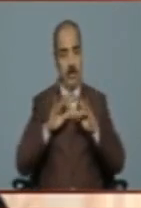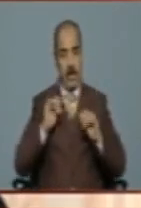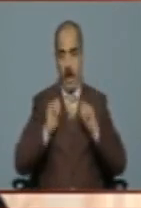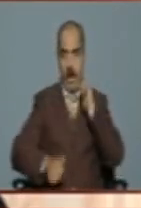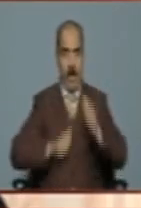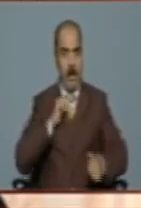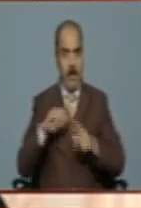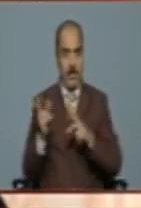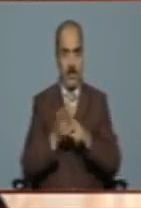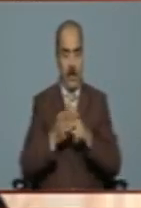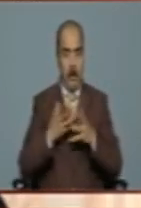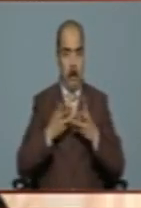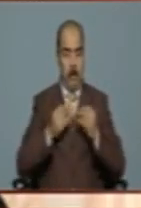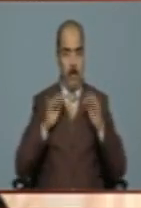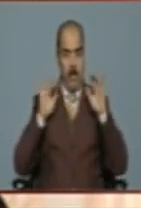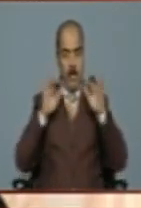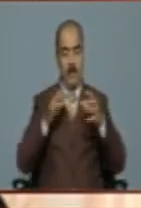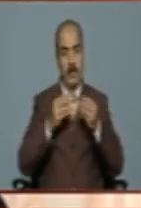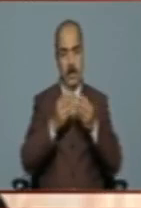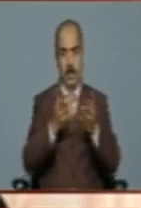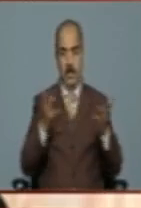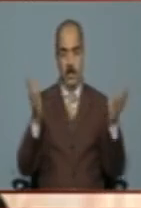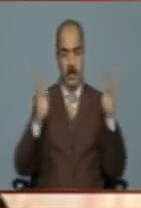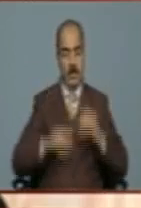شعبية غير مسبوقة